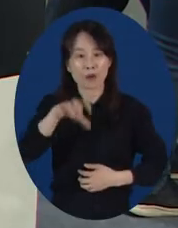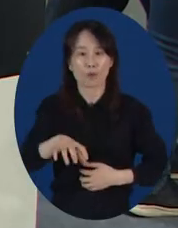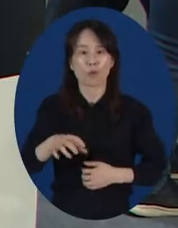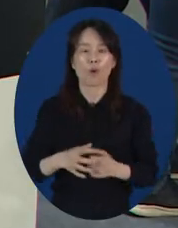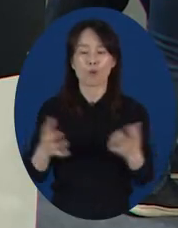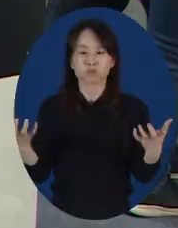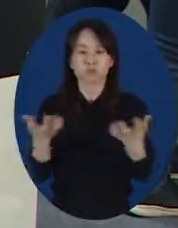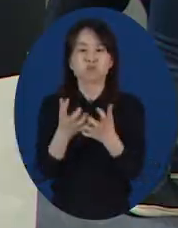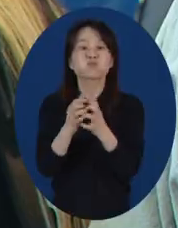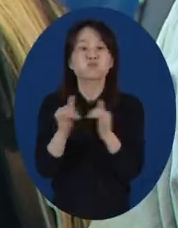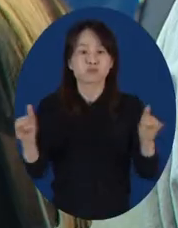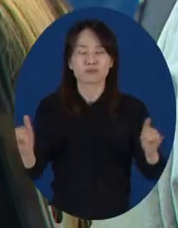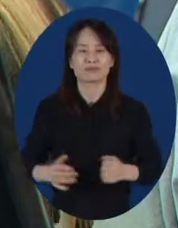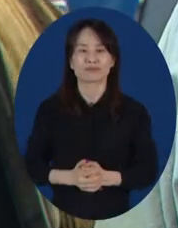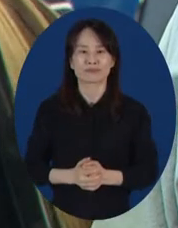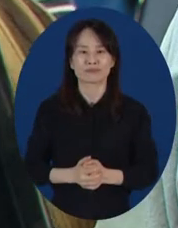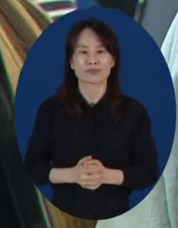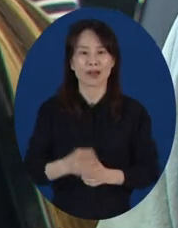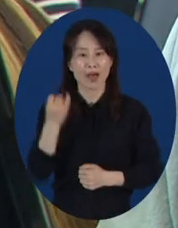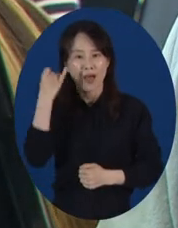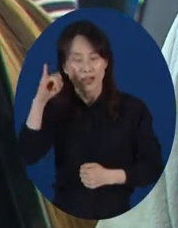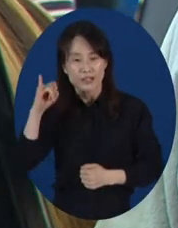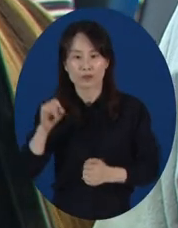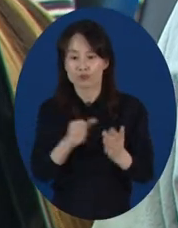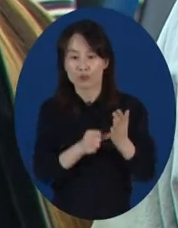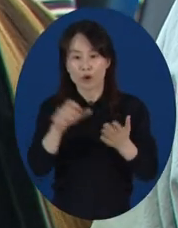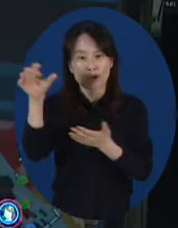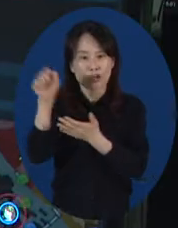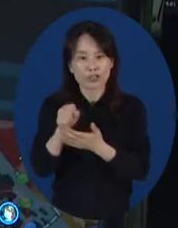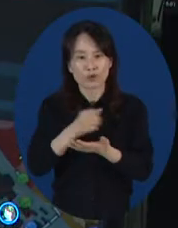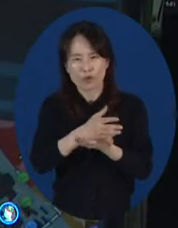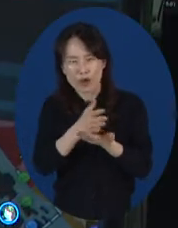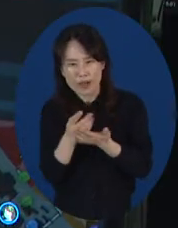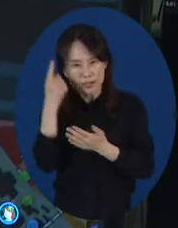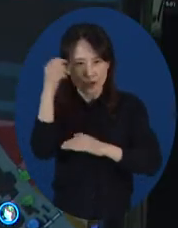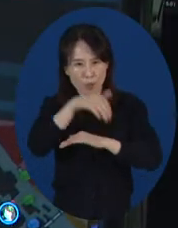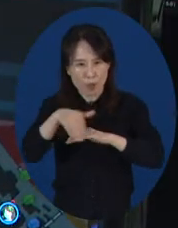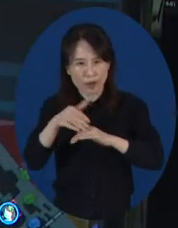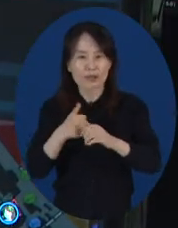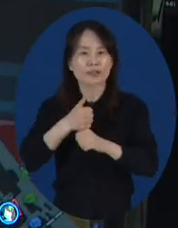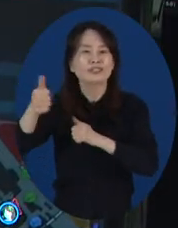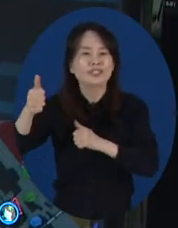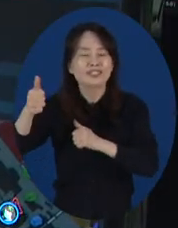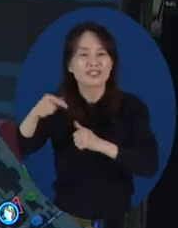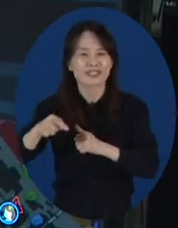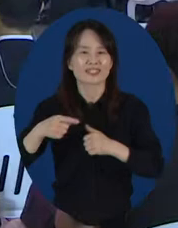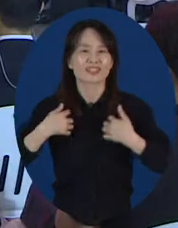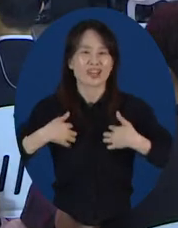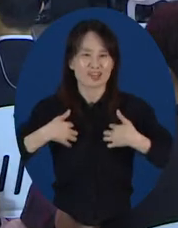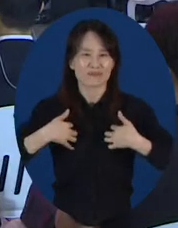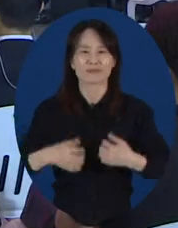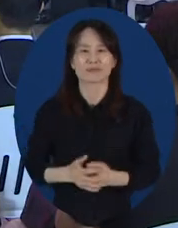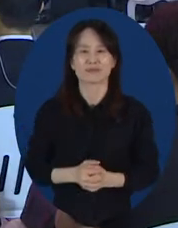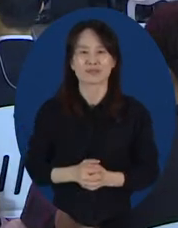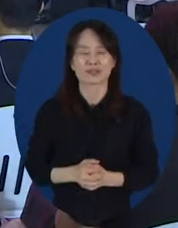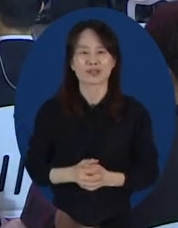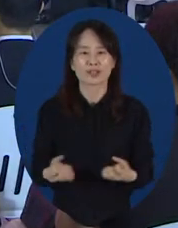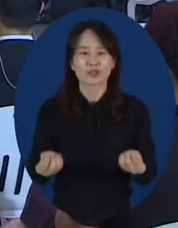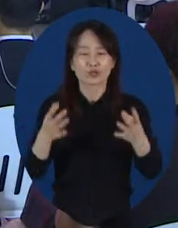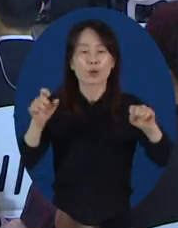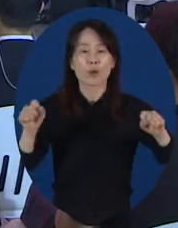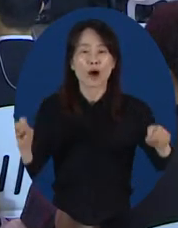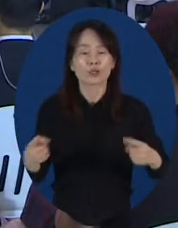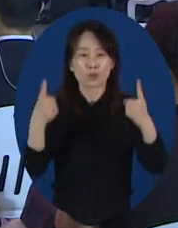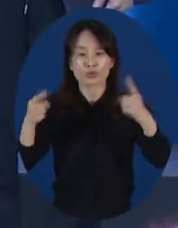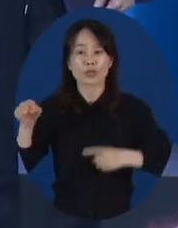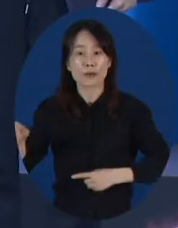관람객들로 북적입니다. 획득한 아이템을 가지고 다양한 전략을 짜서 승리로 이끄는 것이 포인트. 플레이 엑스포와 함께